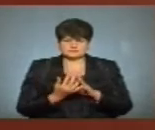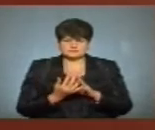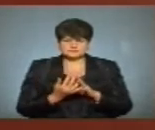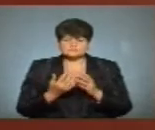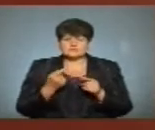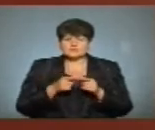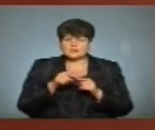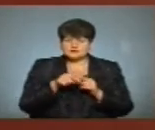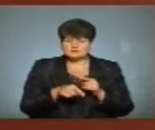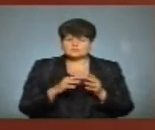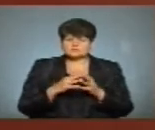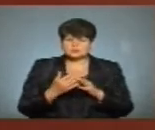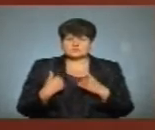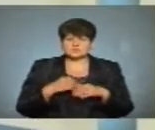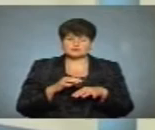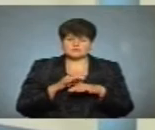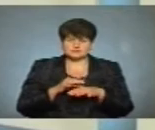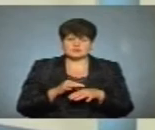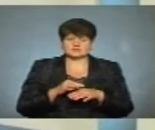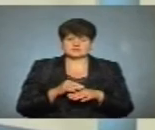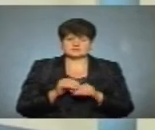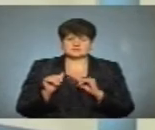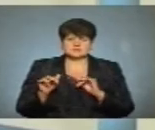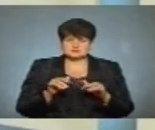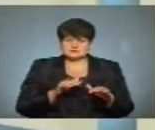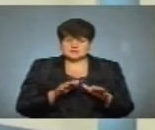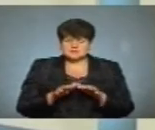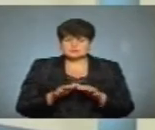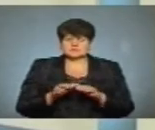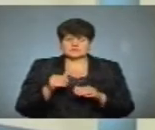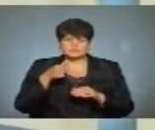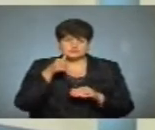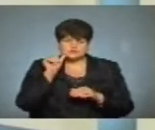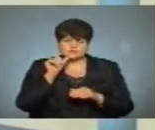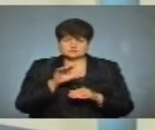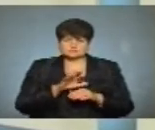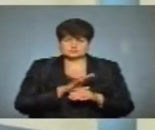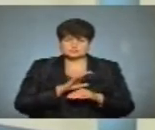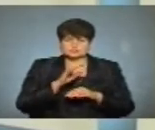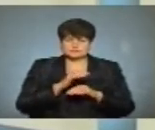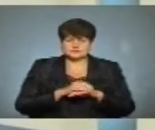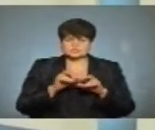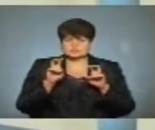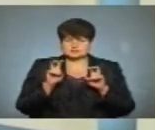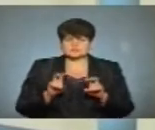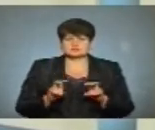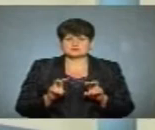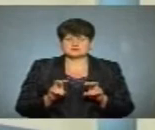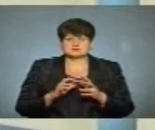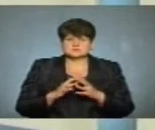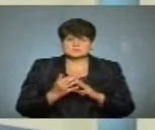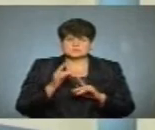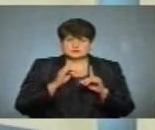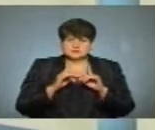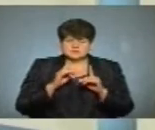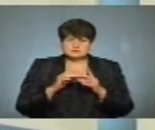Але в цьому населеному пункті ми провели відповідні превентивні заходи. Вчора відбулося ввечері засідання сільської